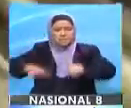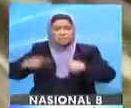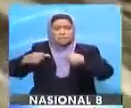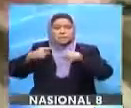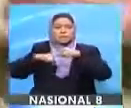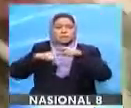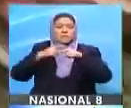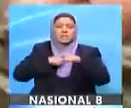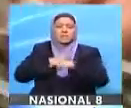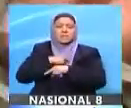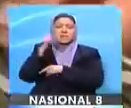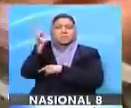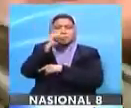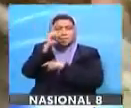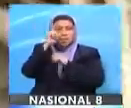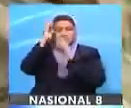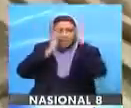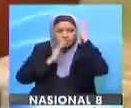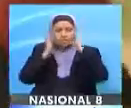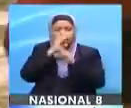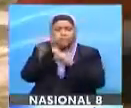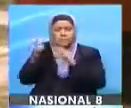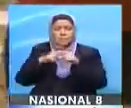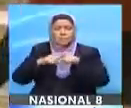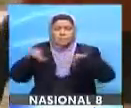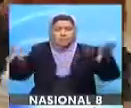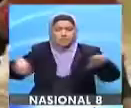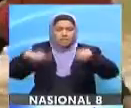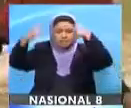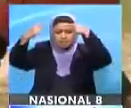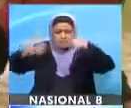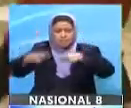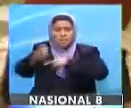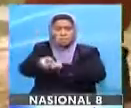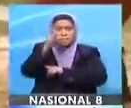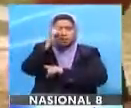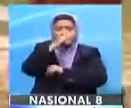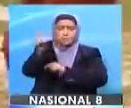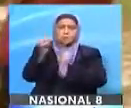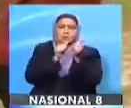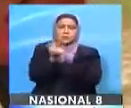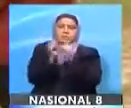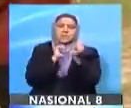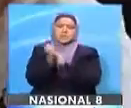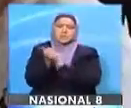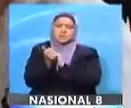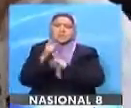Malaysia, turut diadakan persembahan pentarama, pertandingan mancing dan sukaneka.